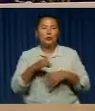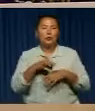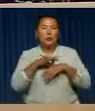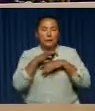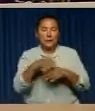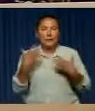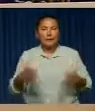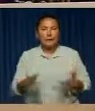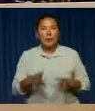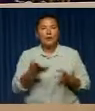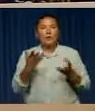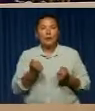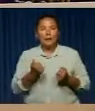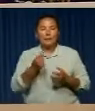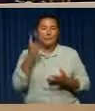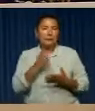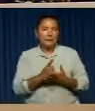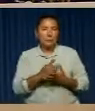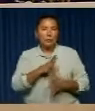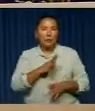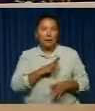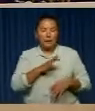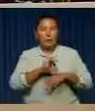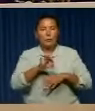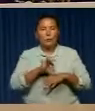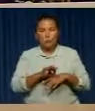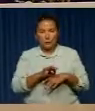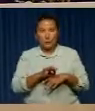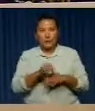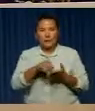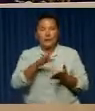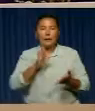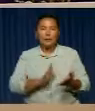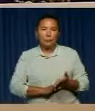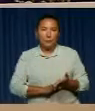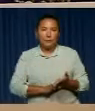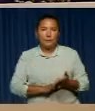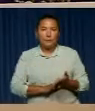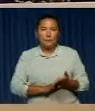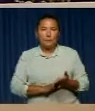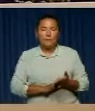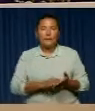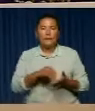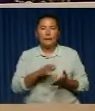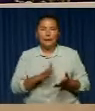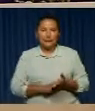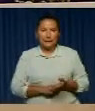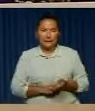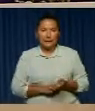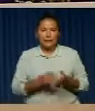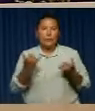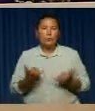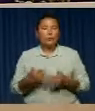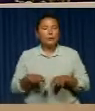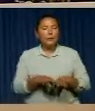шығарды. Өкінішке орай енді індет болғандықтан, ауру болғандықтан, тіркелу болғандықтан өлім тіркеледі. Бүгінгі